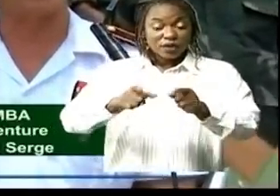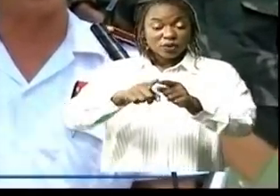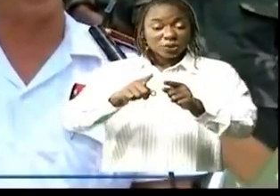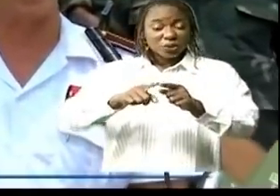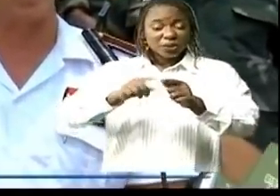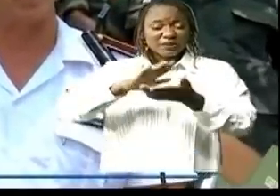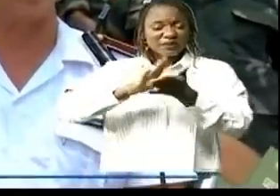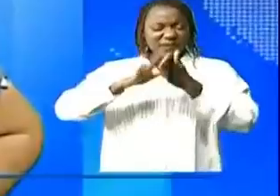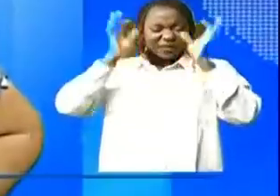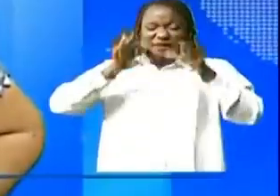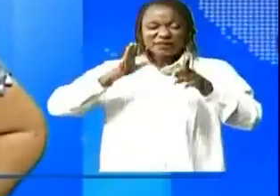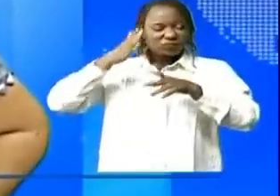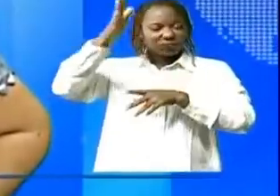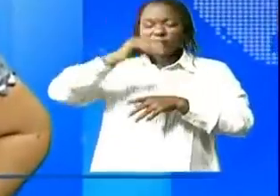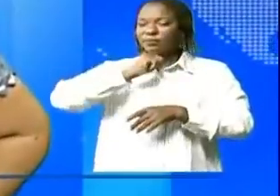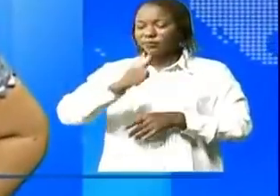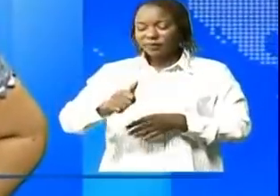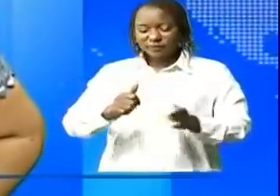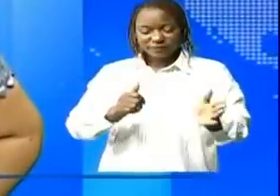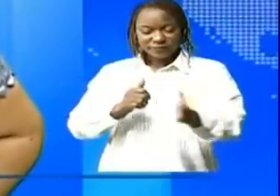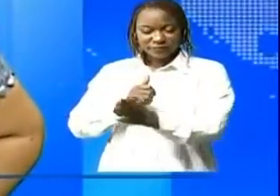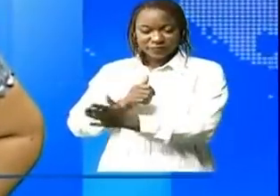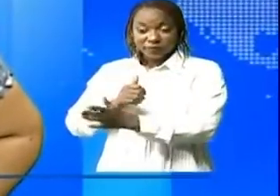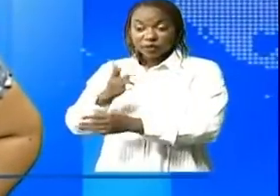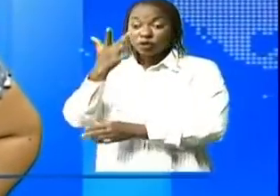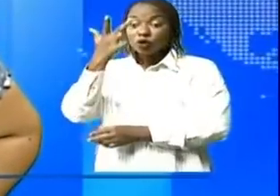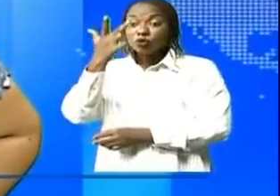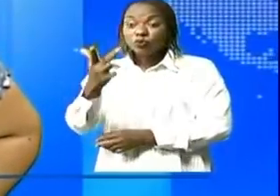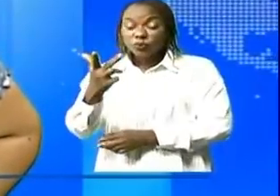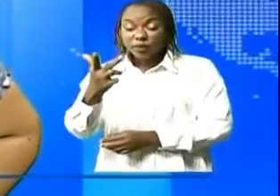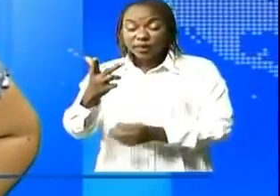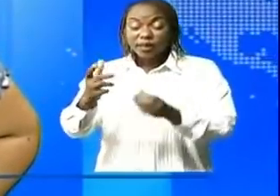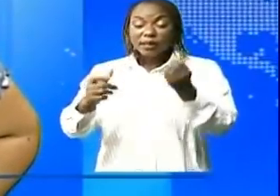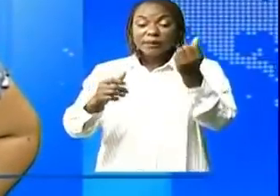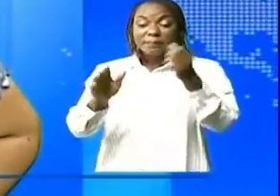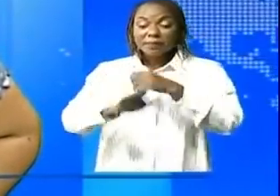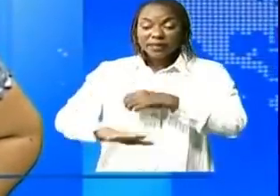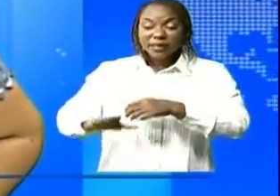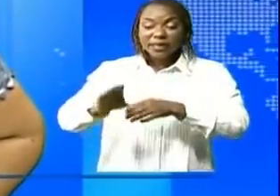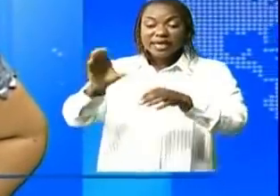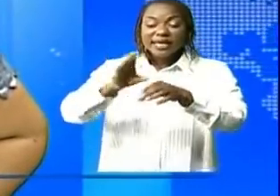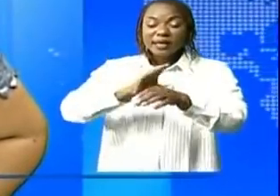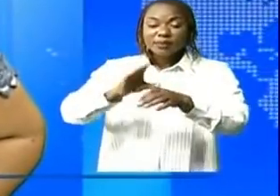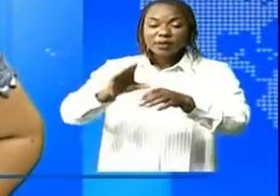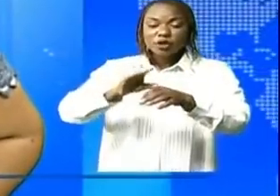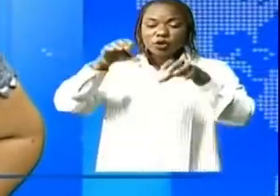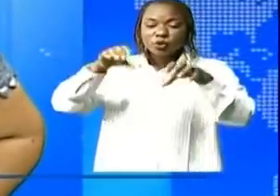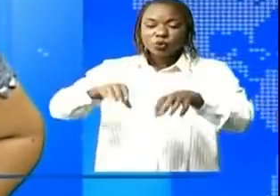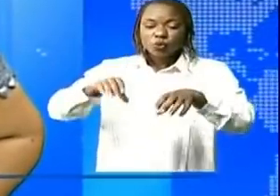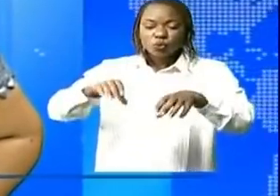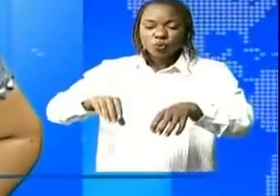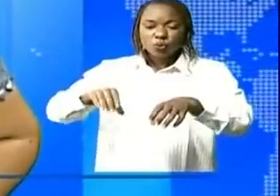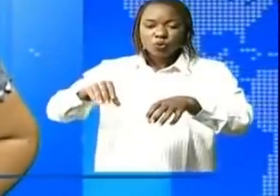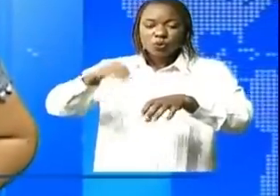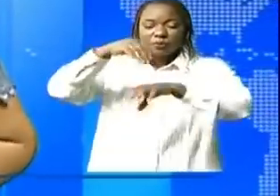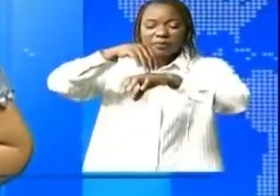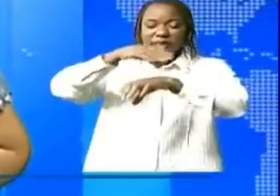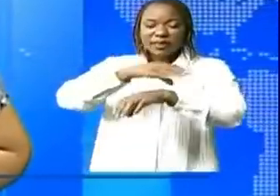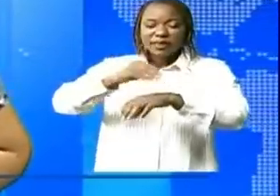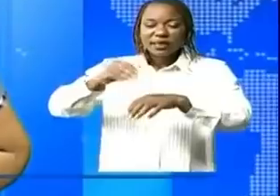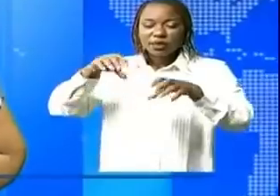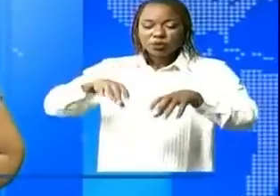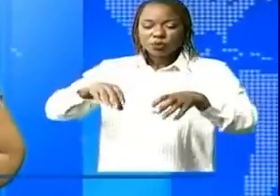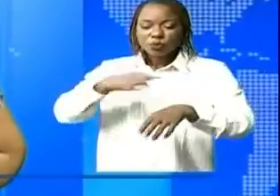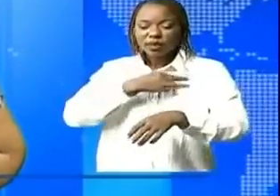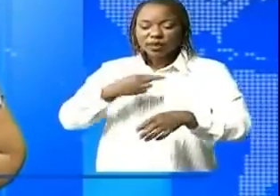s'aggraver. Trois pays de l'Afrique centrale, le Cameroun, le Congo-Brazza et la RDC, parlent le même langage pour assurer la